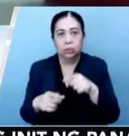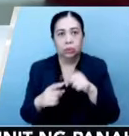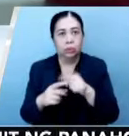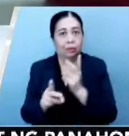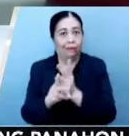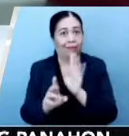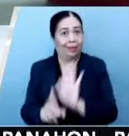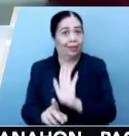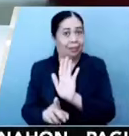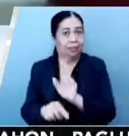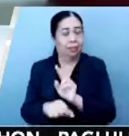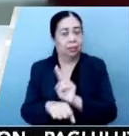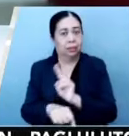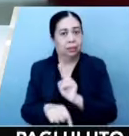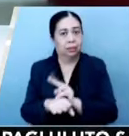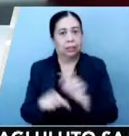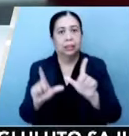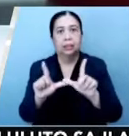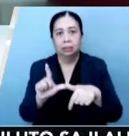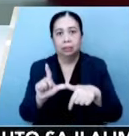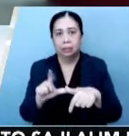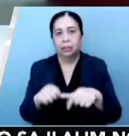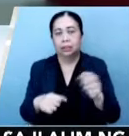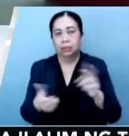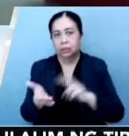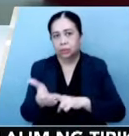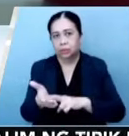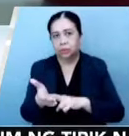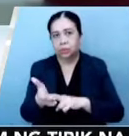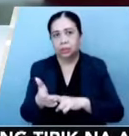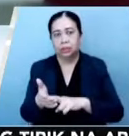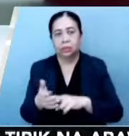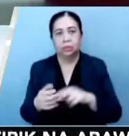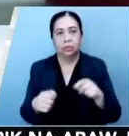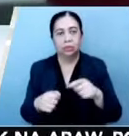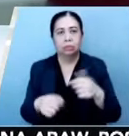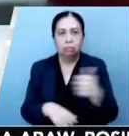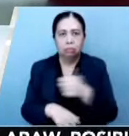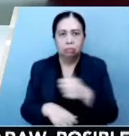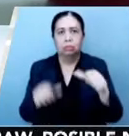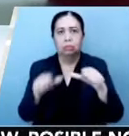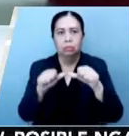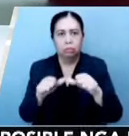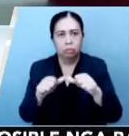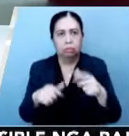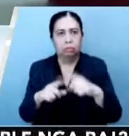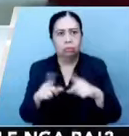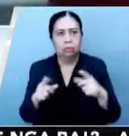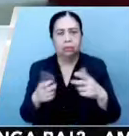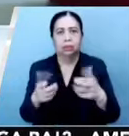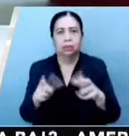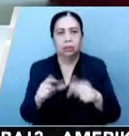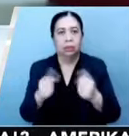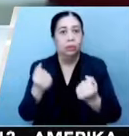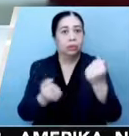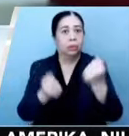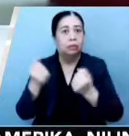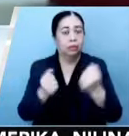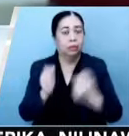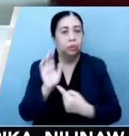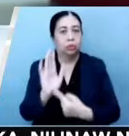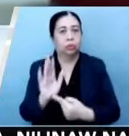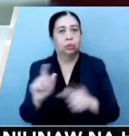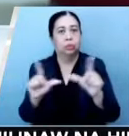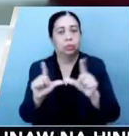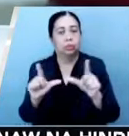ay expired po ang registration na tumatakbo sa ating kalsada. At pangalawa, yung driver po nagpresenta ng lisensya.